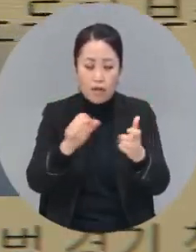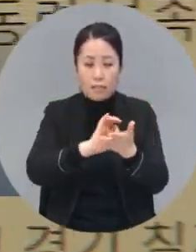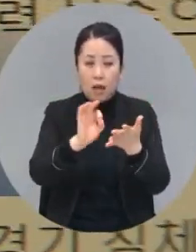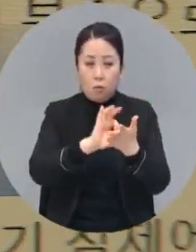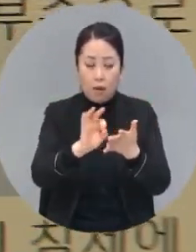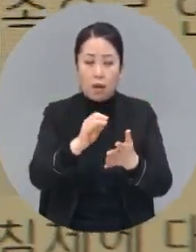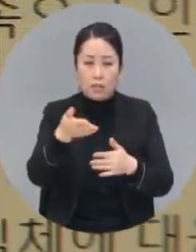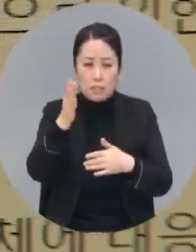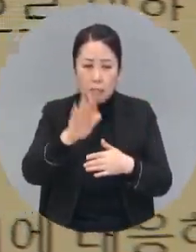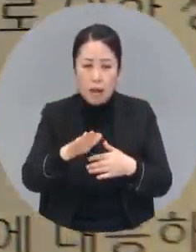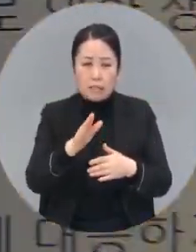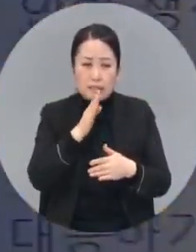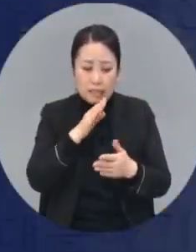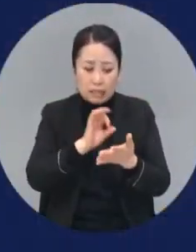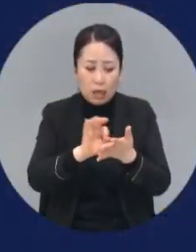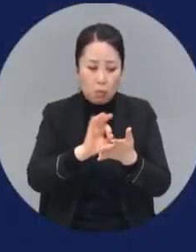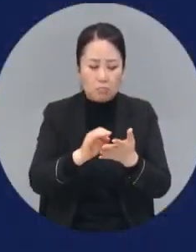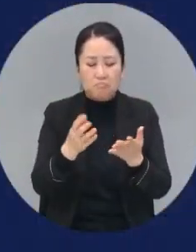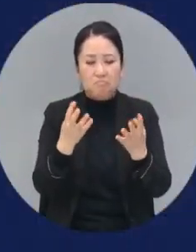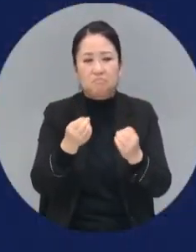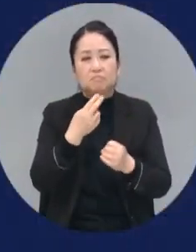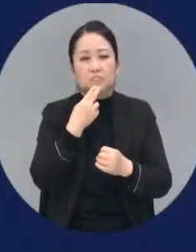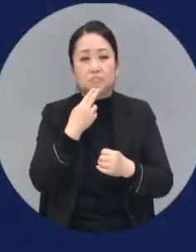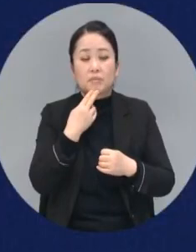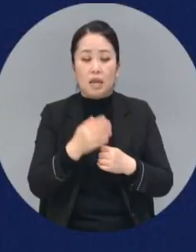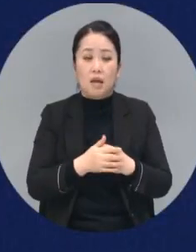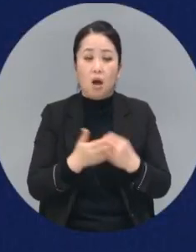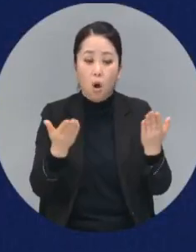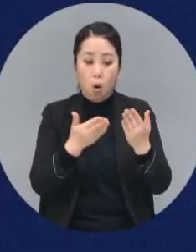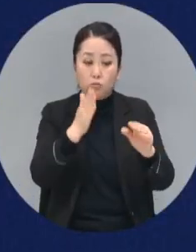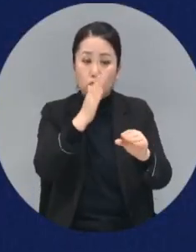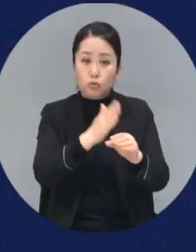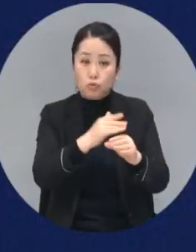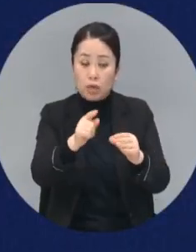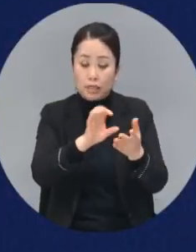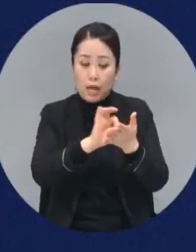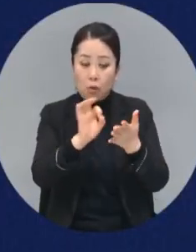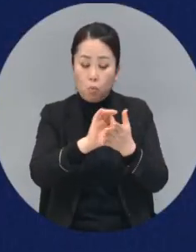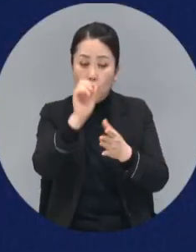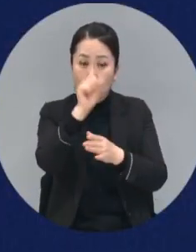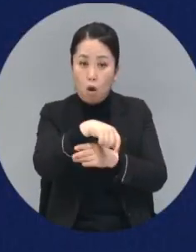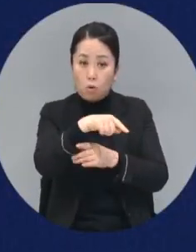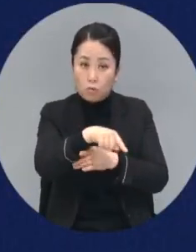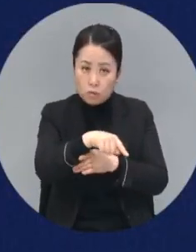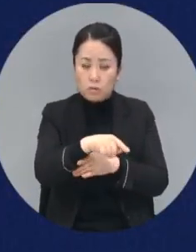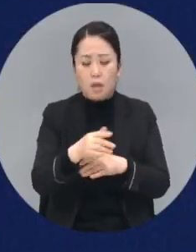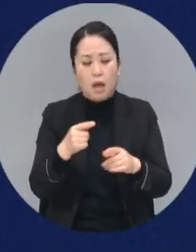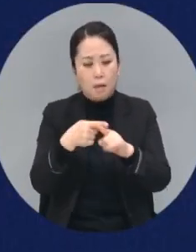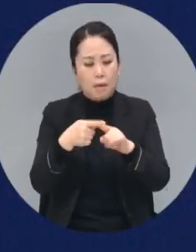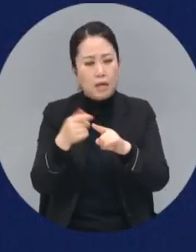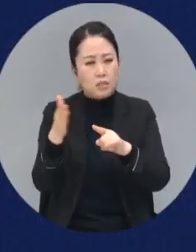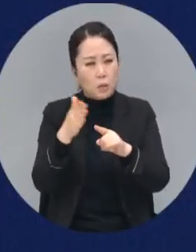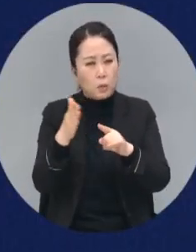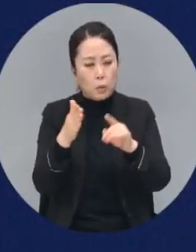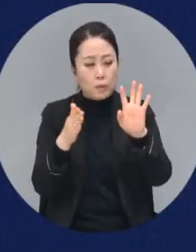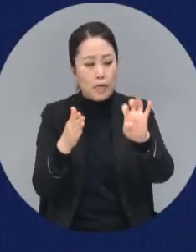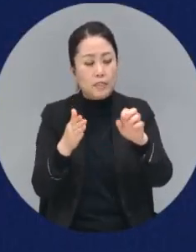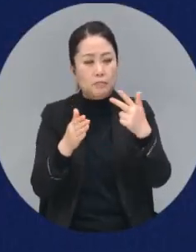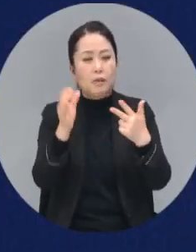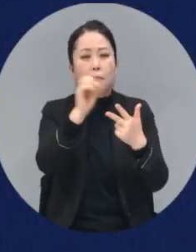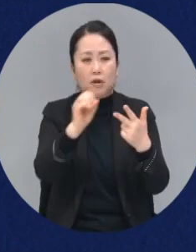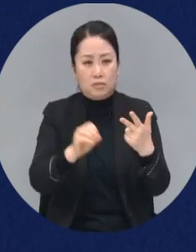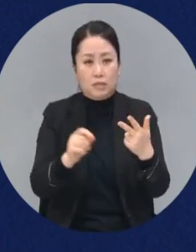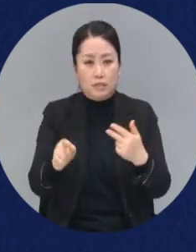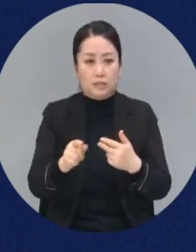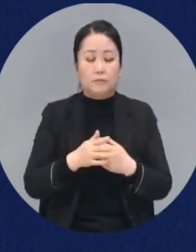많이 없습니다. 업무에서 챗GPT의 사용을 허용하는 경우는 전체 응답자의 절반에 해당하는 47%에